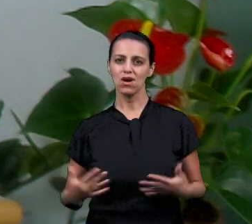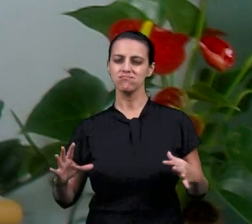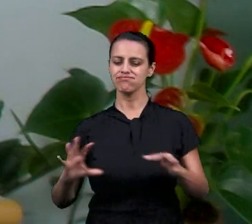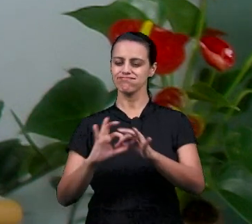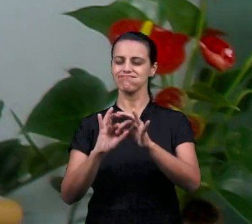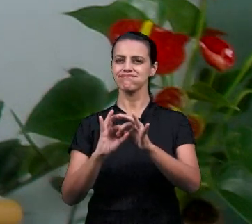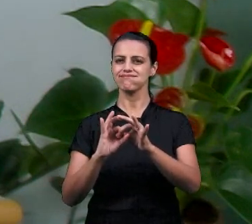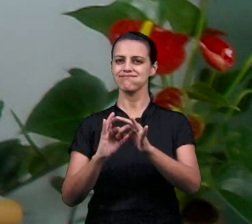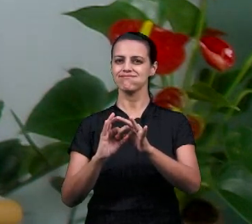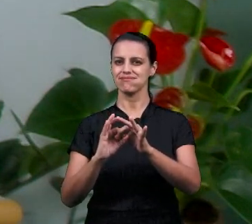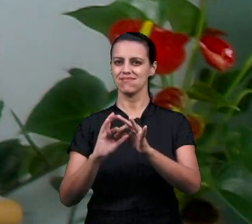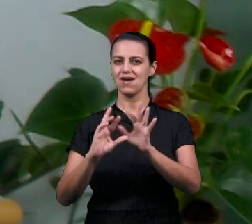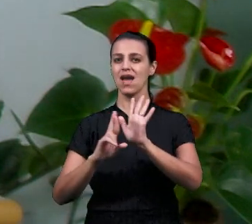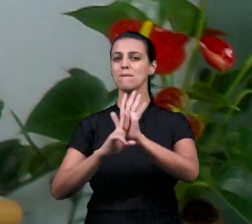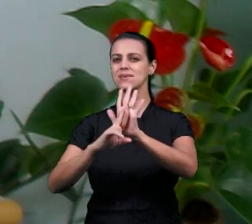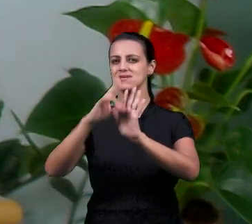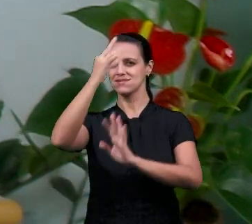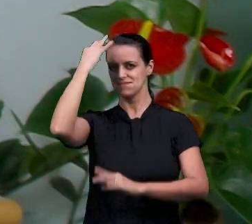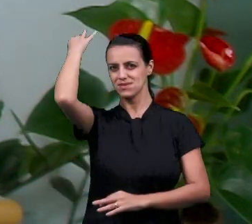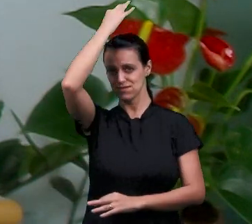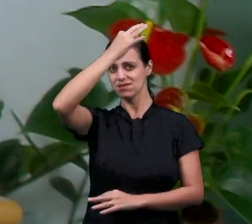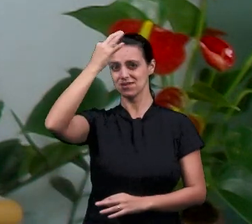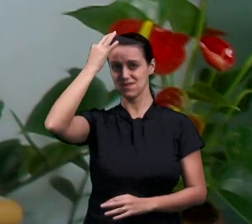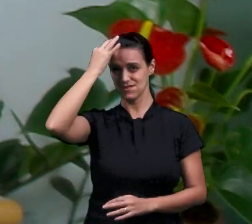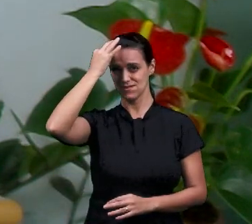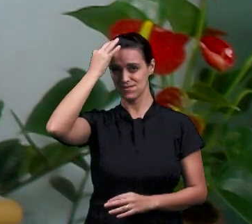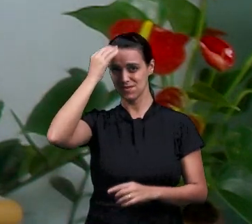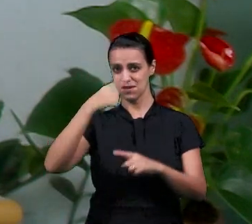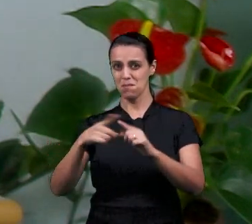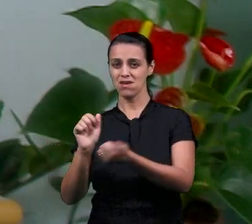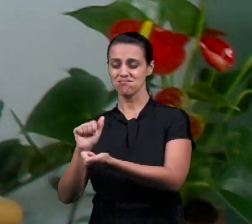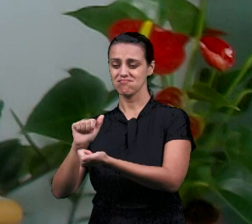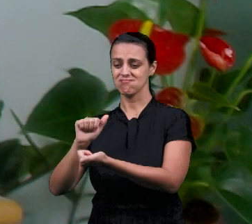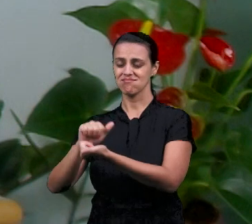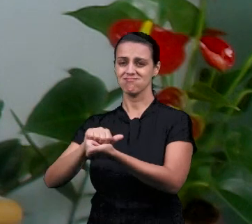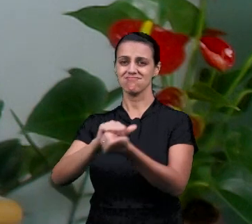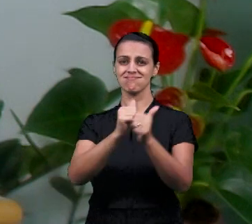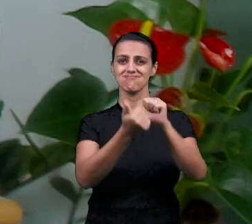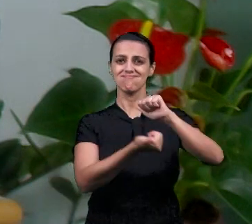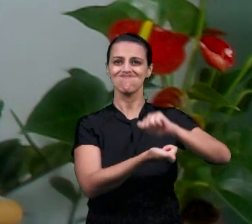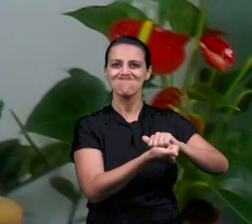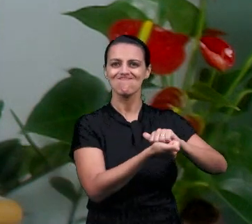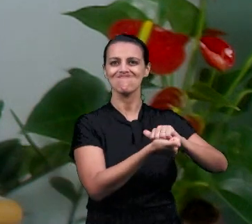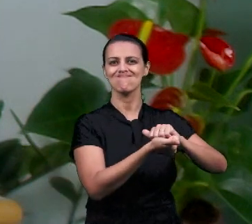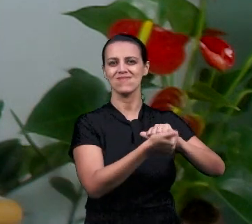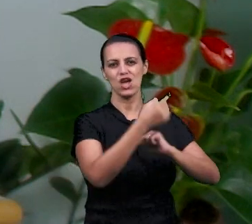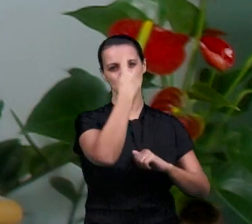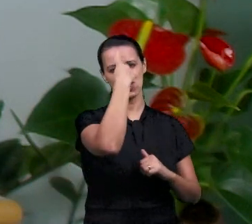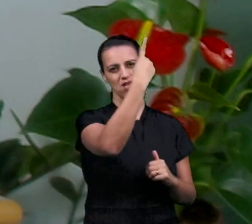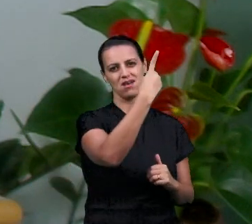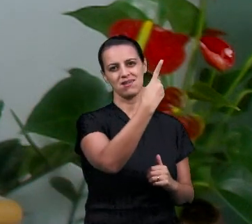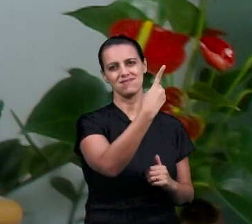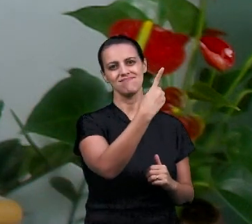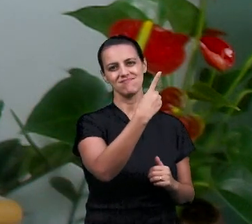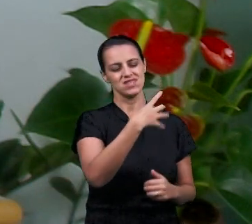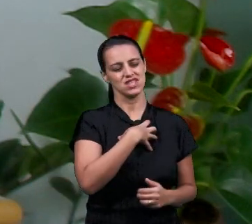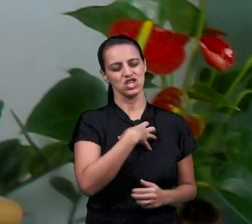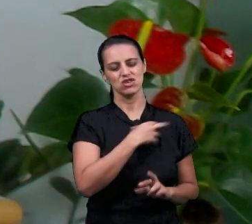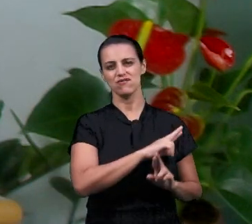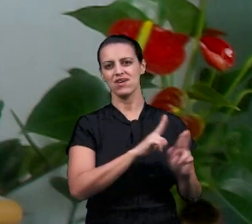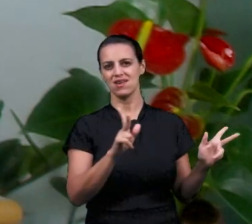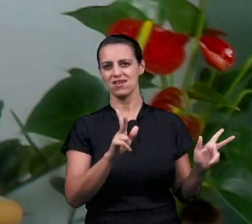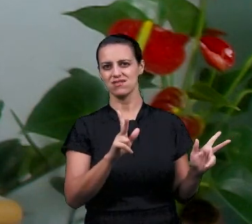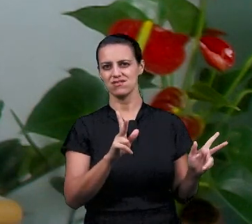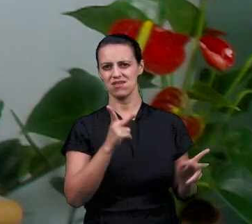boit pas du Saint-Esprit. Regardez, le dogme, il change le sens de la parole. Mais est-ce que je parle mauvais